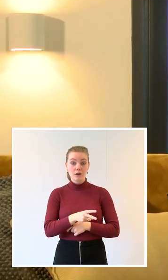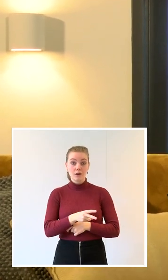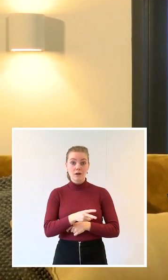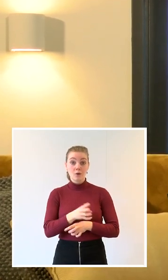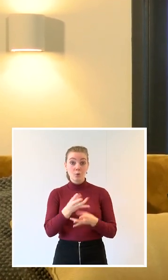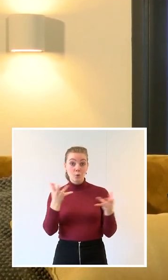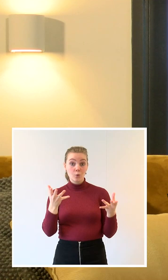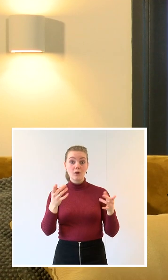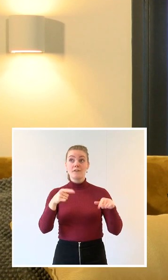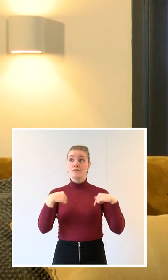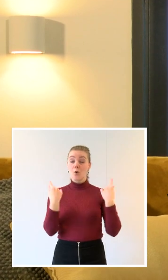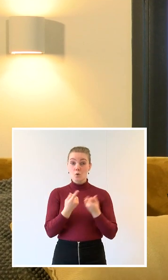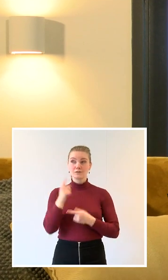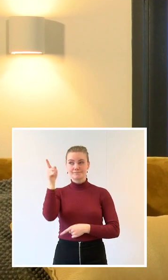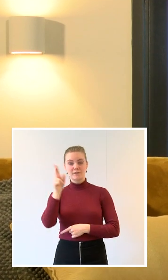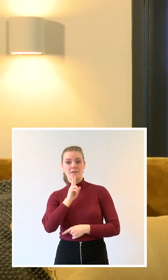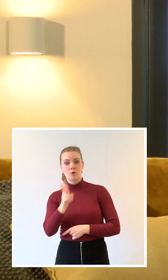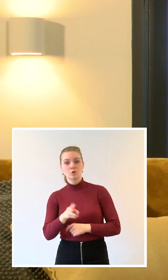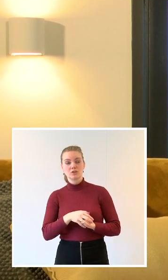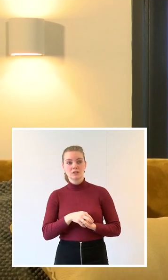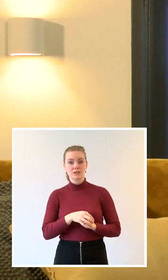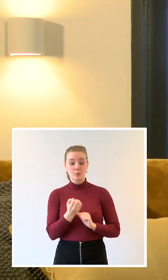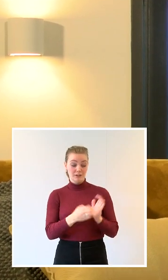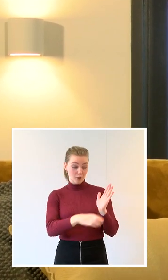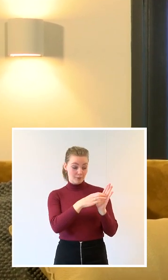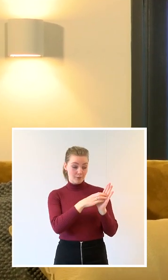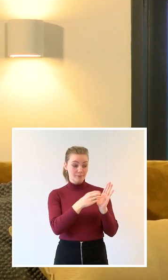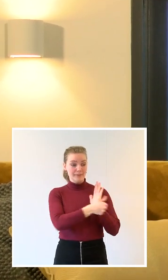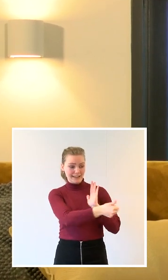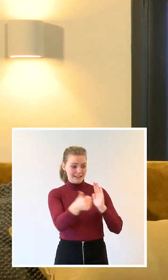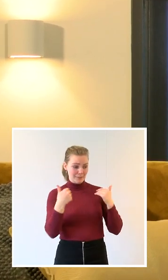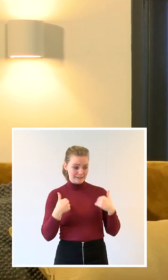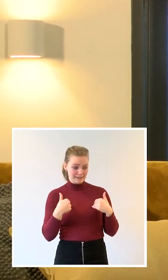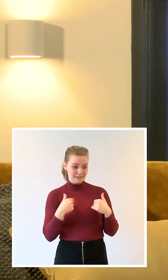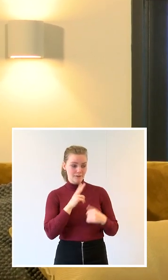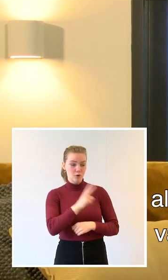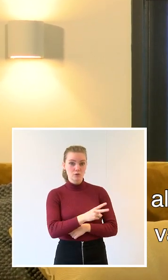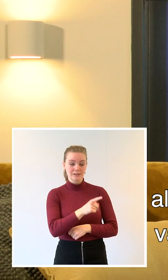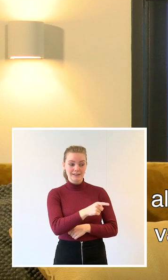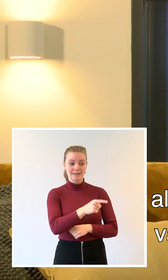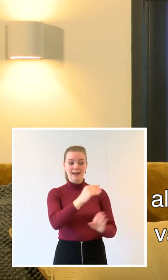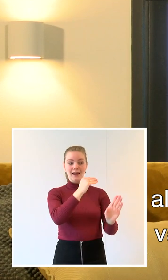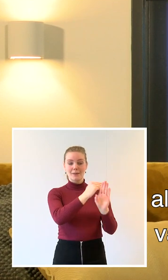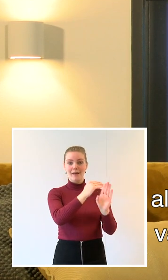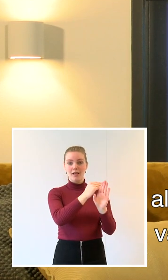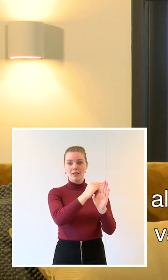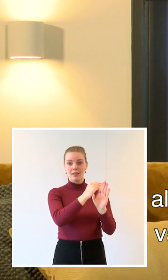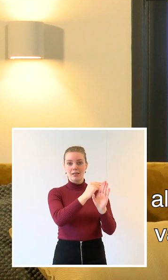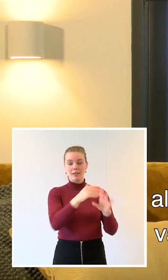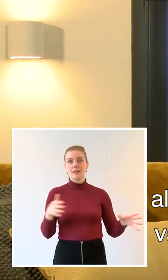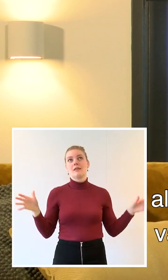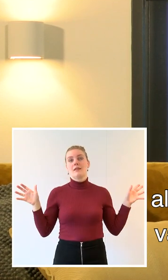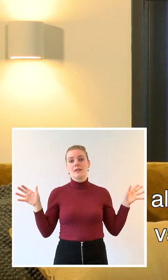geschreven, vervloekt is ieder mens die aan een paal hangt. Zo zouden door hem alle volken delen in de zegen